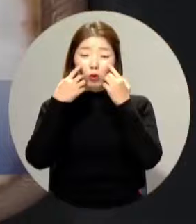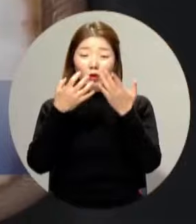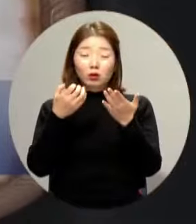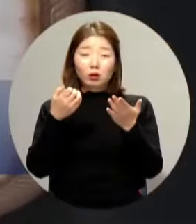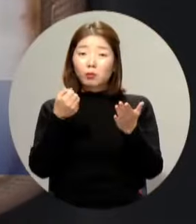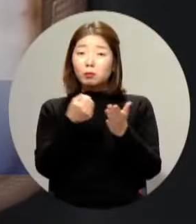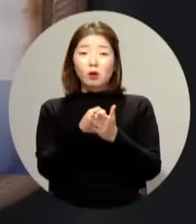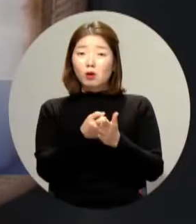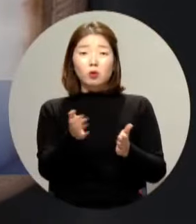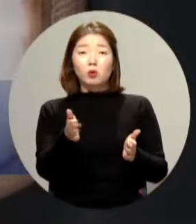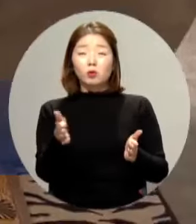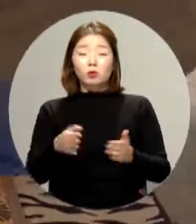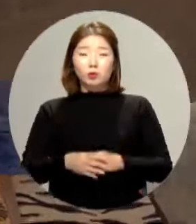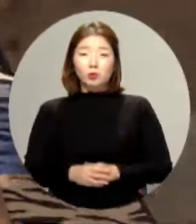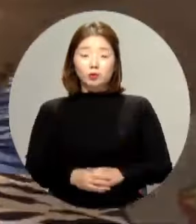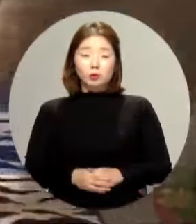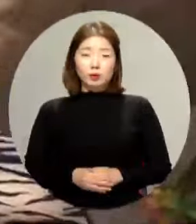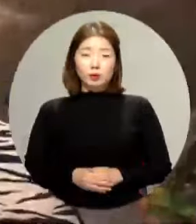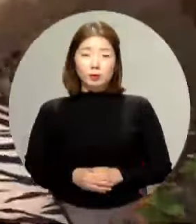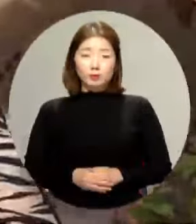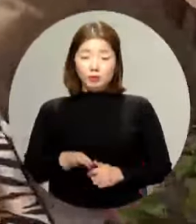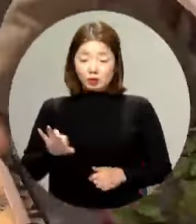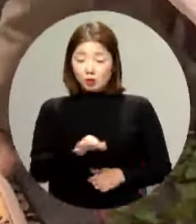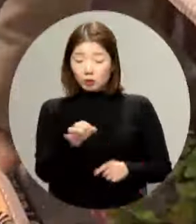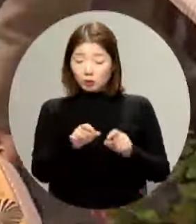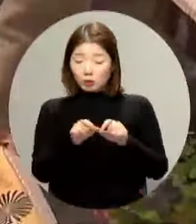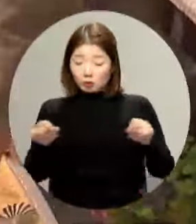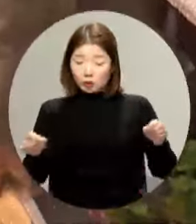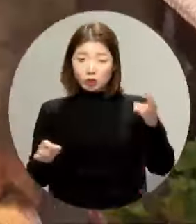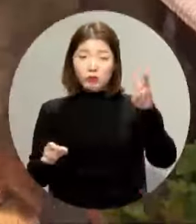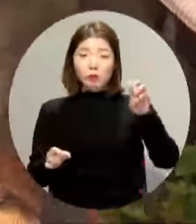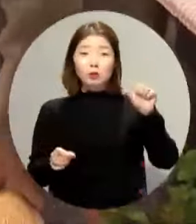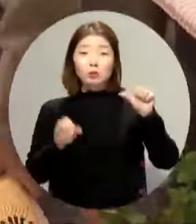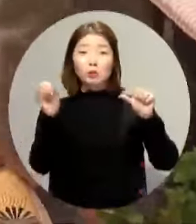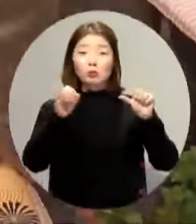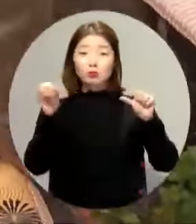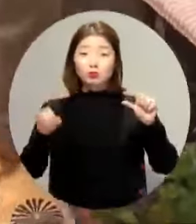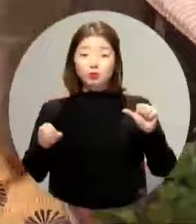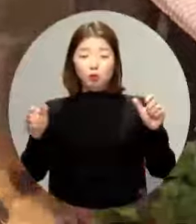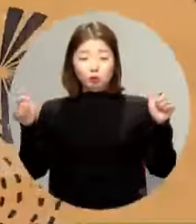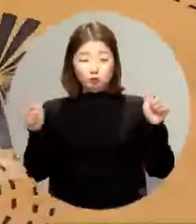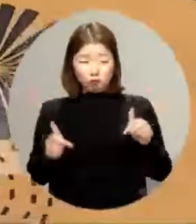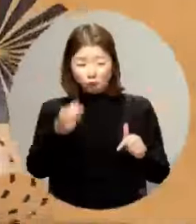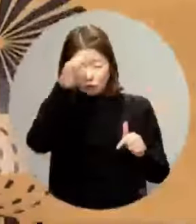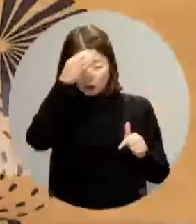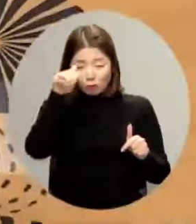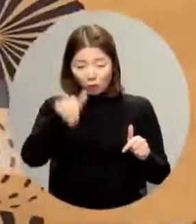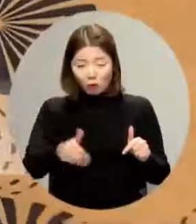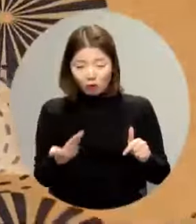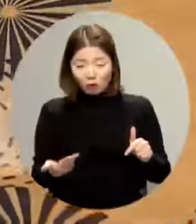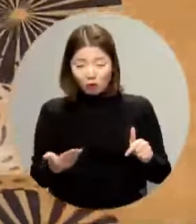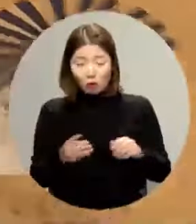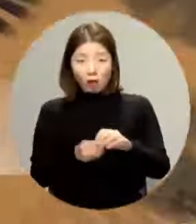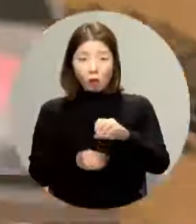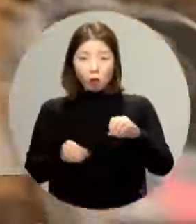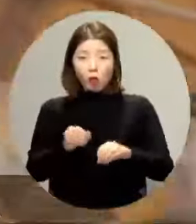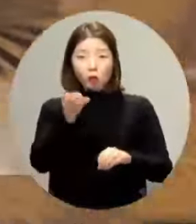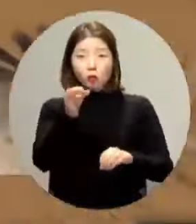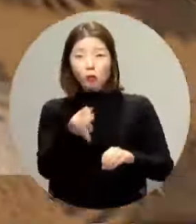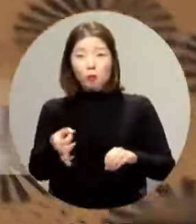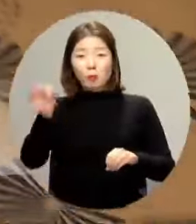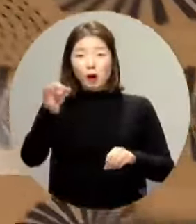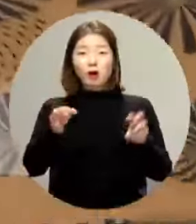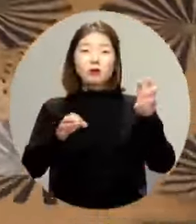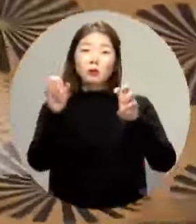딱 명확히 있는 건 아니죠. 열선의 길이가 35% 줄어 성능은 하향됐지만 가격은 오히려